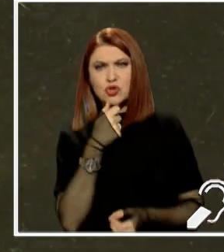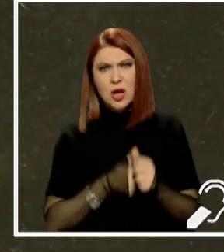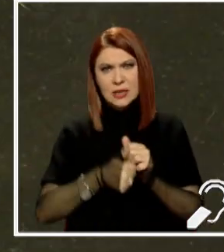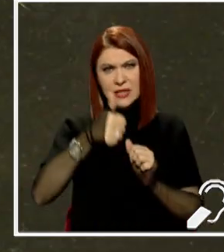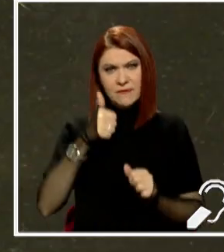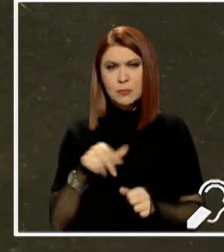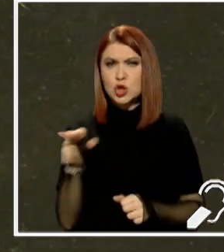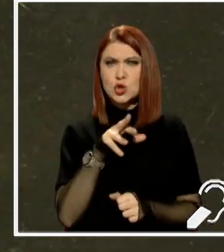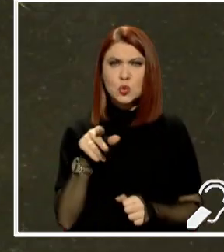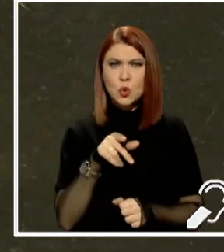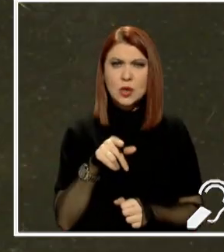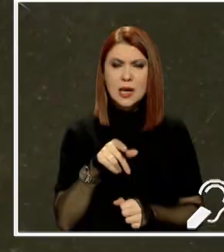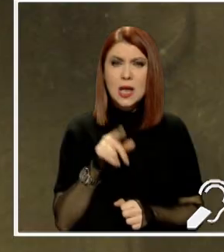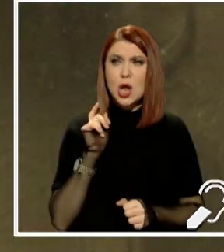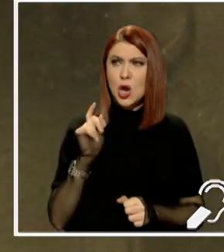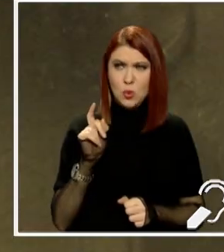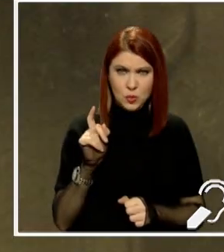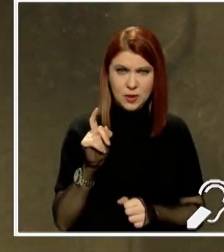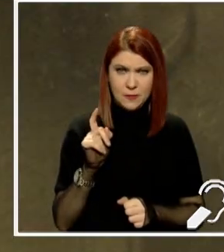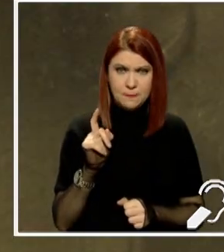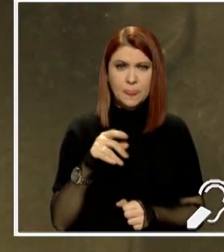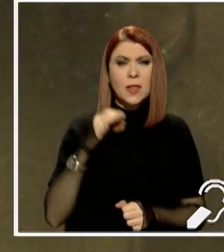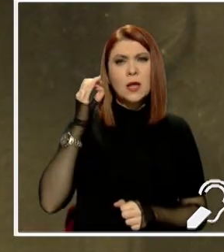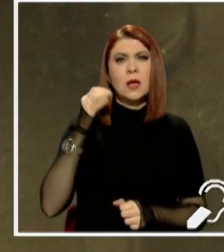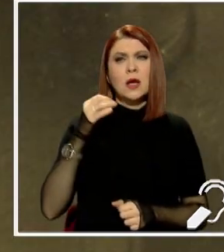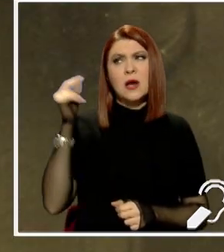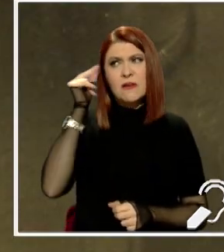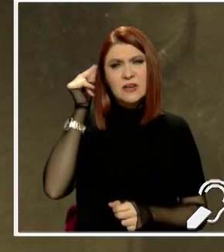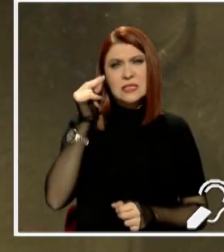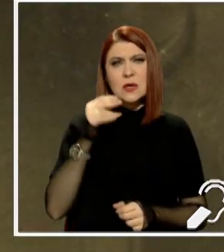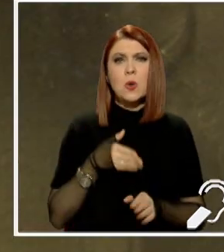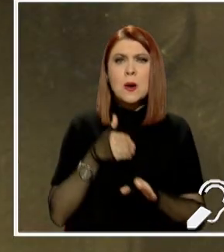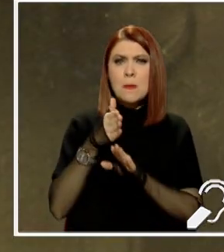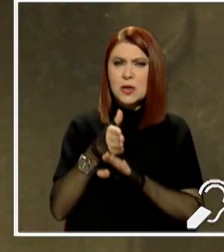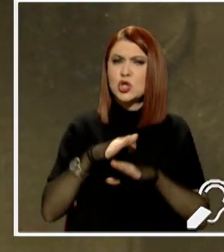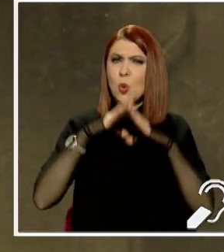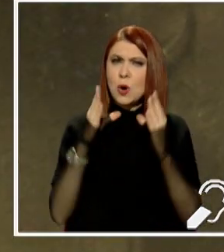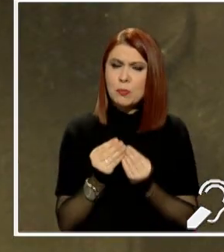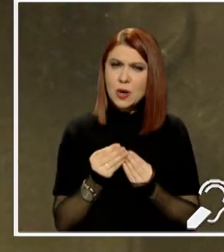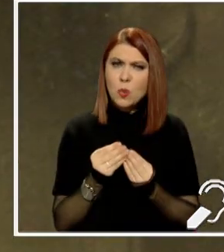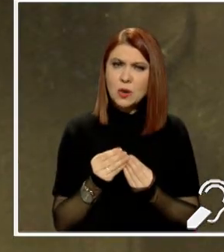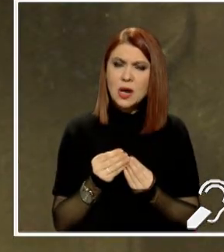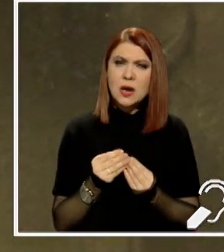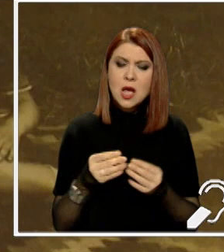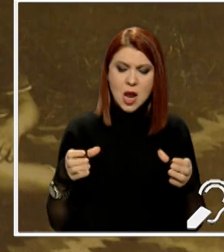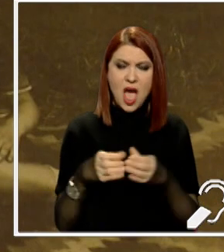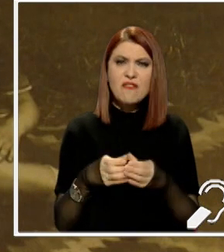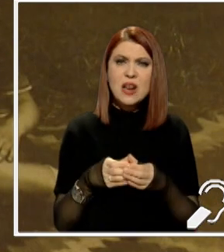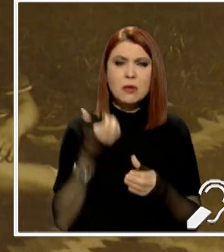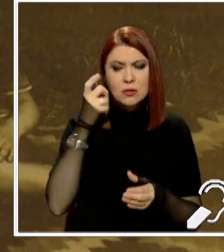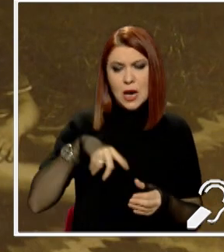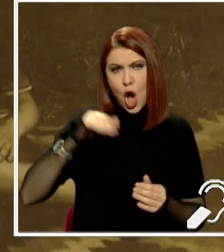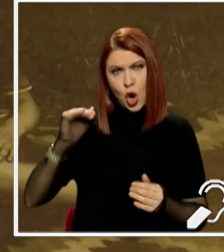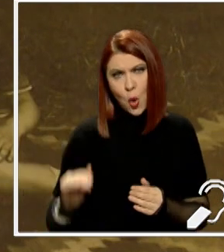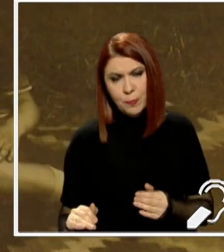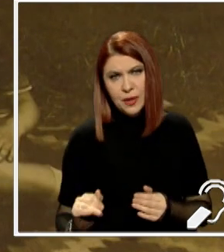și surorile lui Iancu Zuckerman studiau un instrument. Mergeau împreună la filarmonică de când erau copii